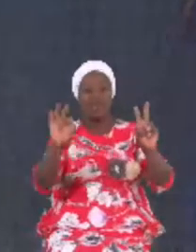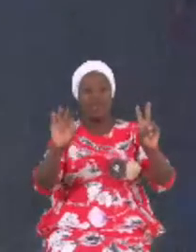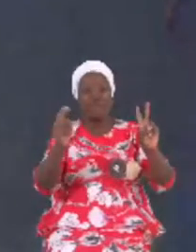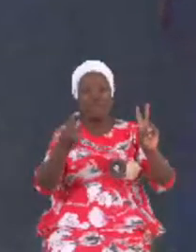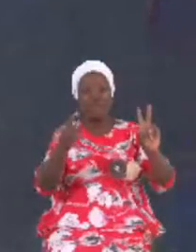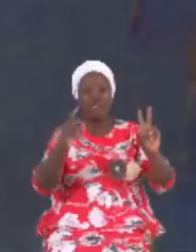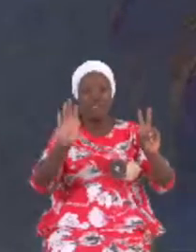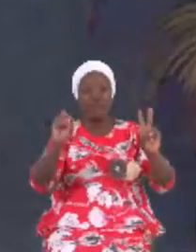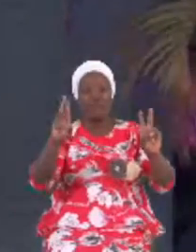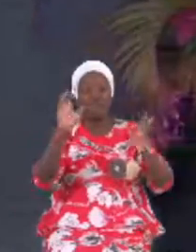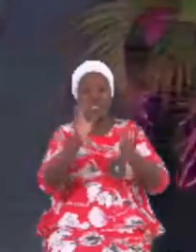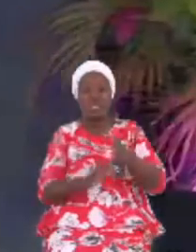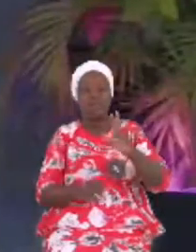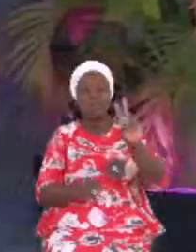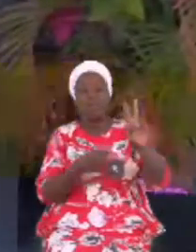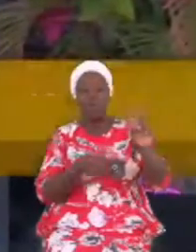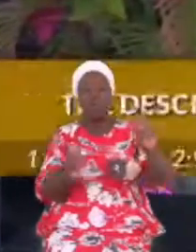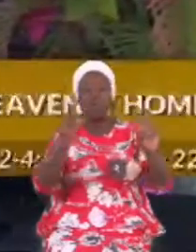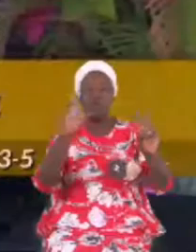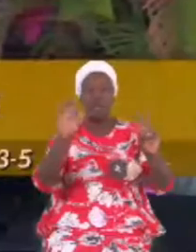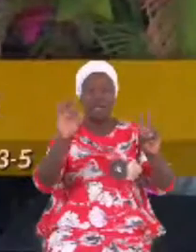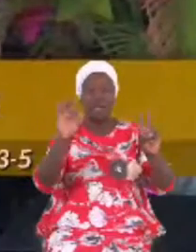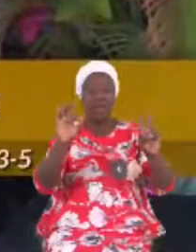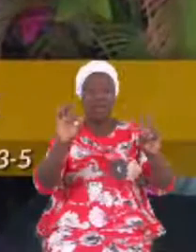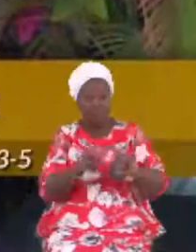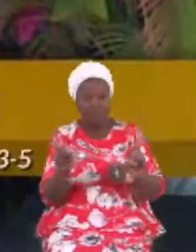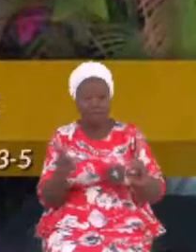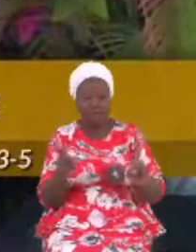chapitre 2, verset 9.